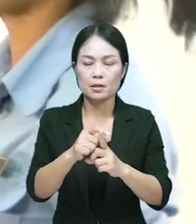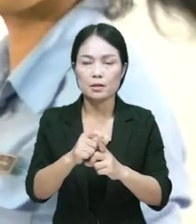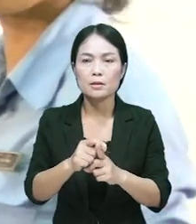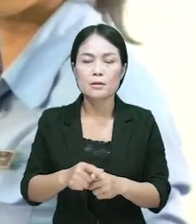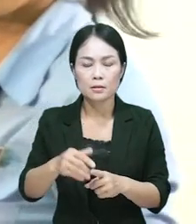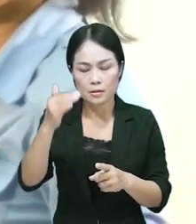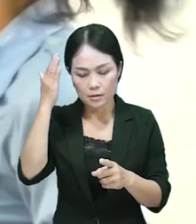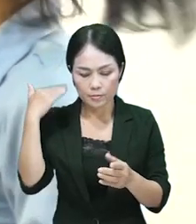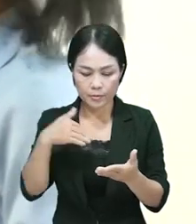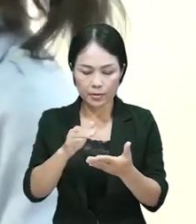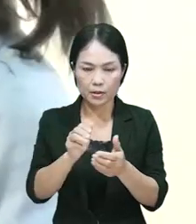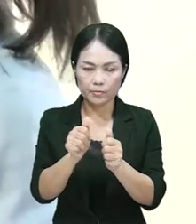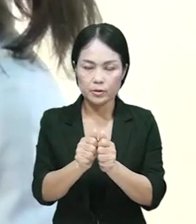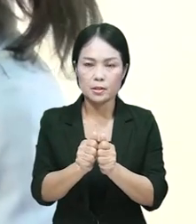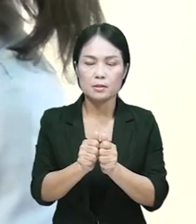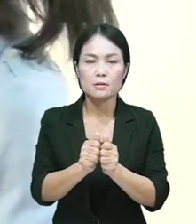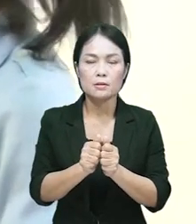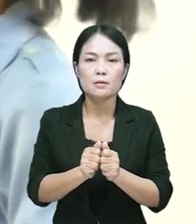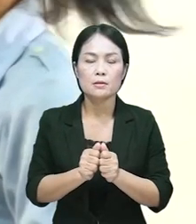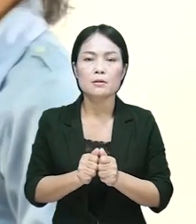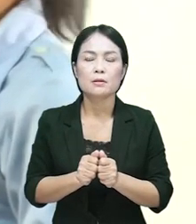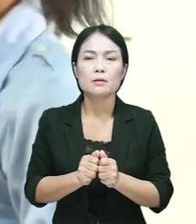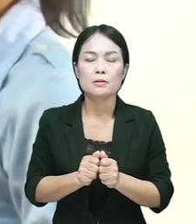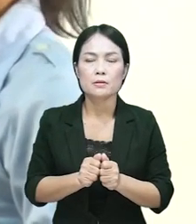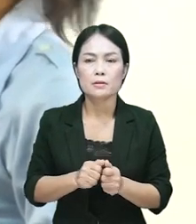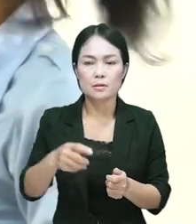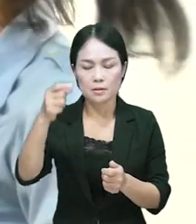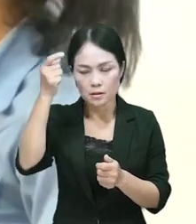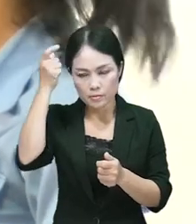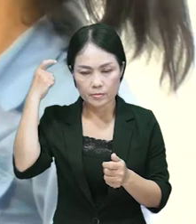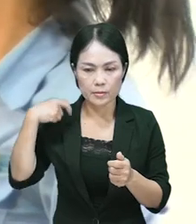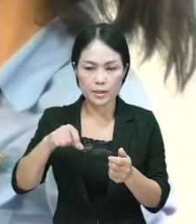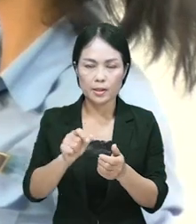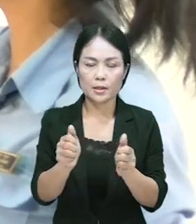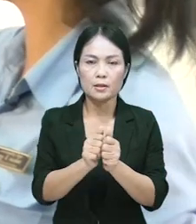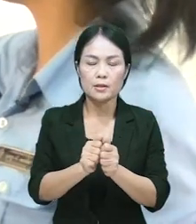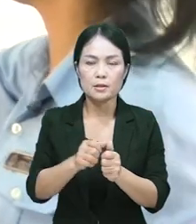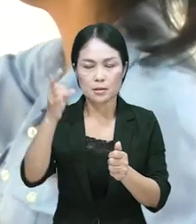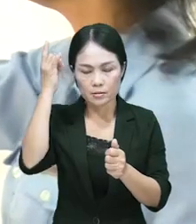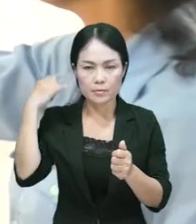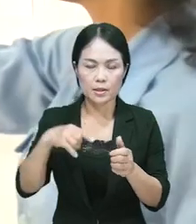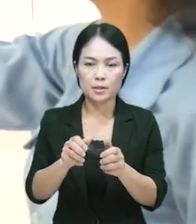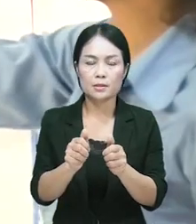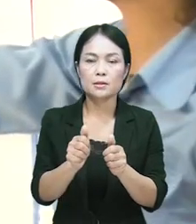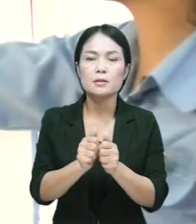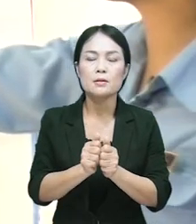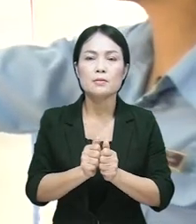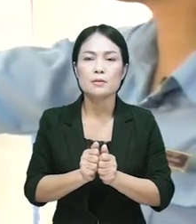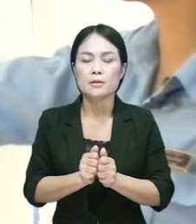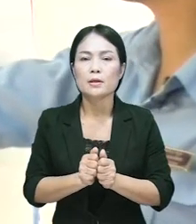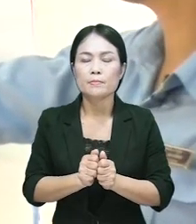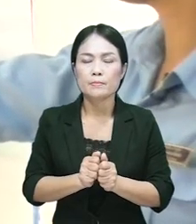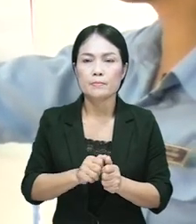ធប្រពន្ធភរិយាមហេសីព្រះជា